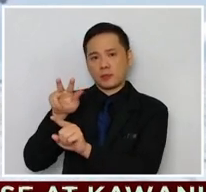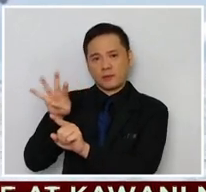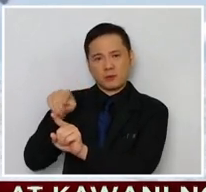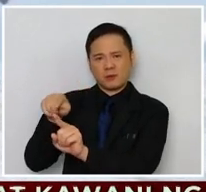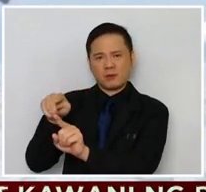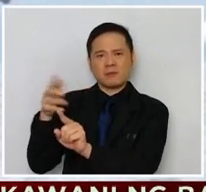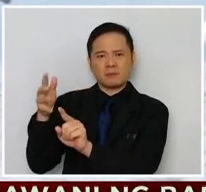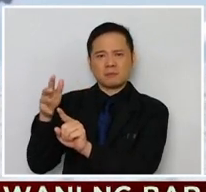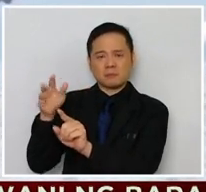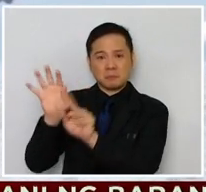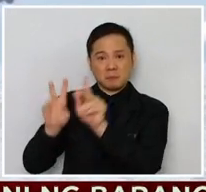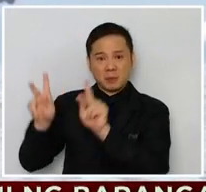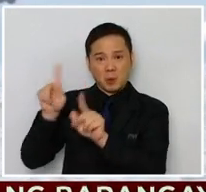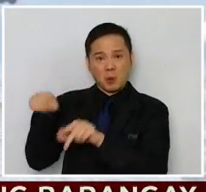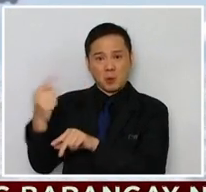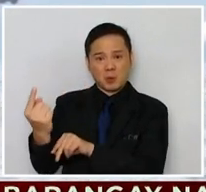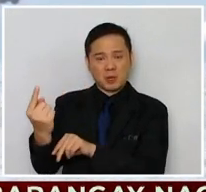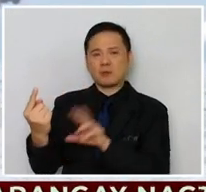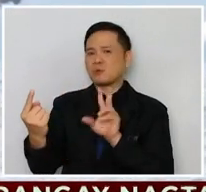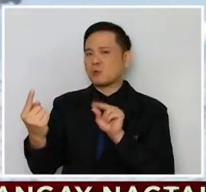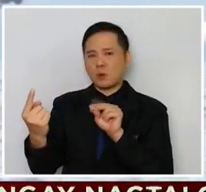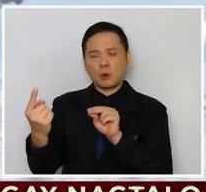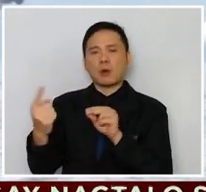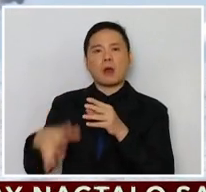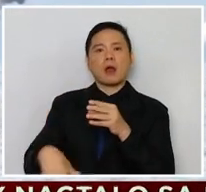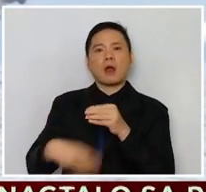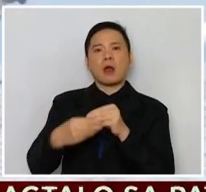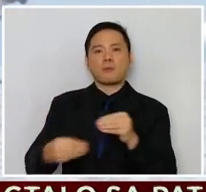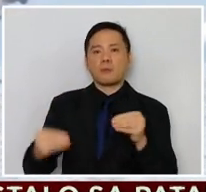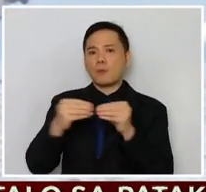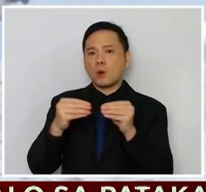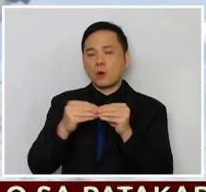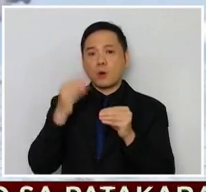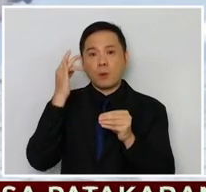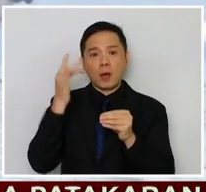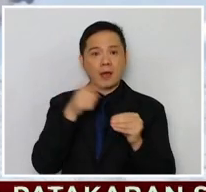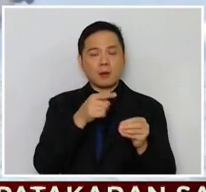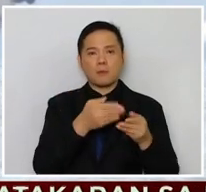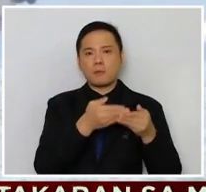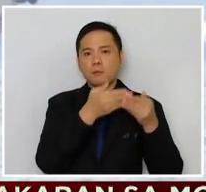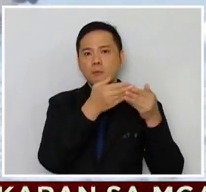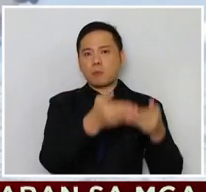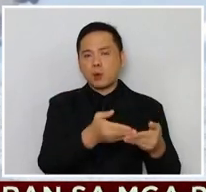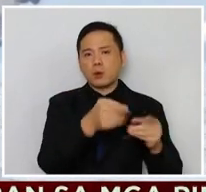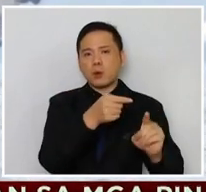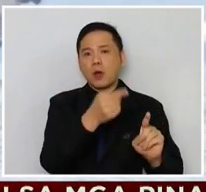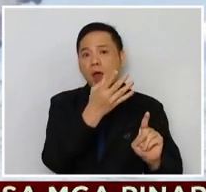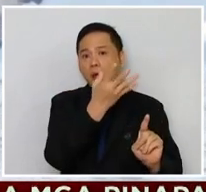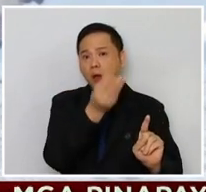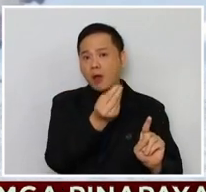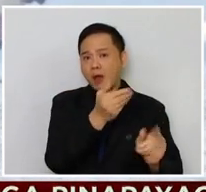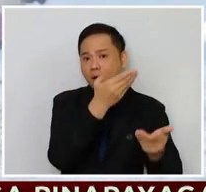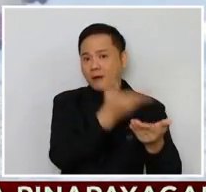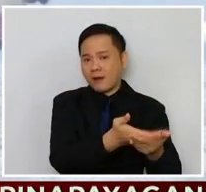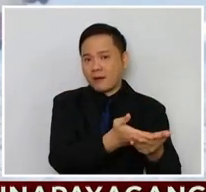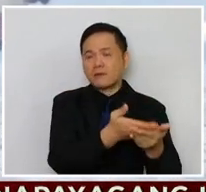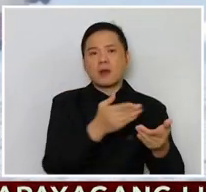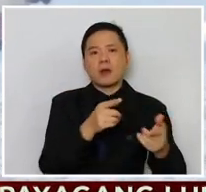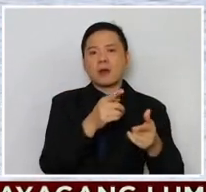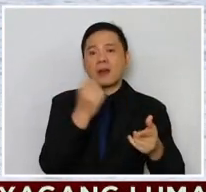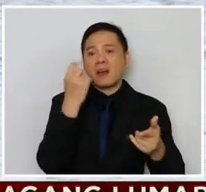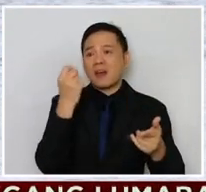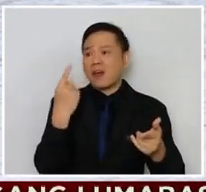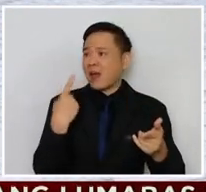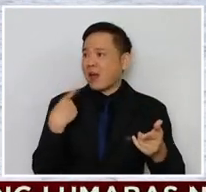record ng PPA, noong August 1 dumating ang barko sa Batangas City Port mula Katiklan, Lulan ang 222